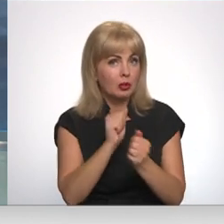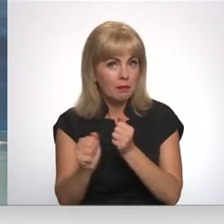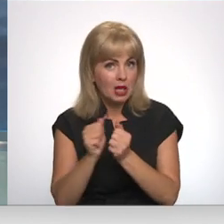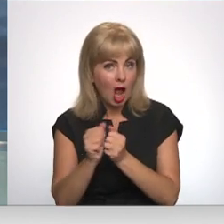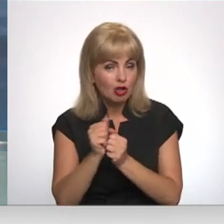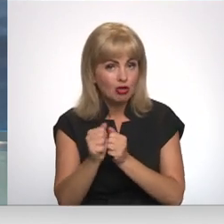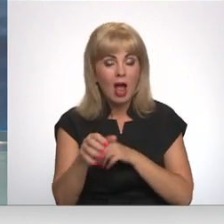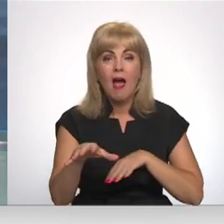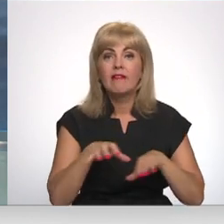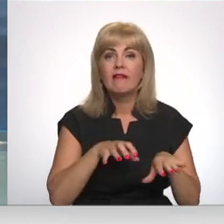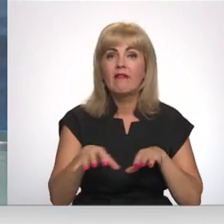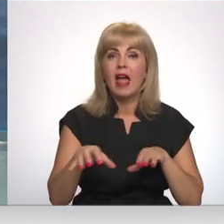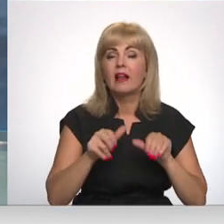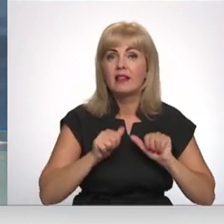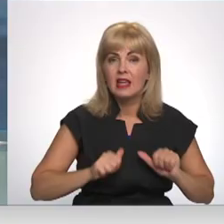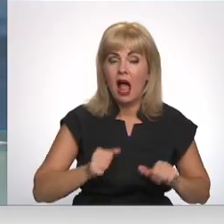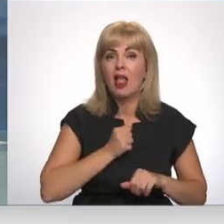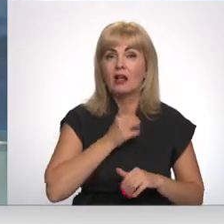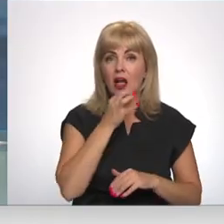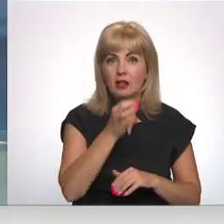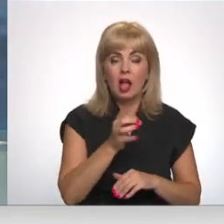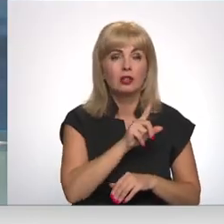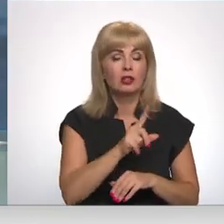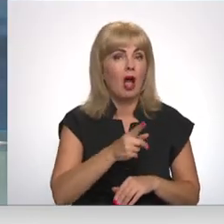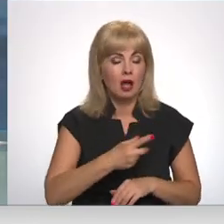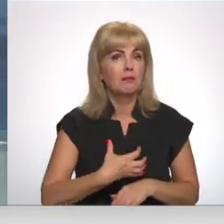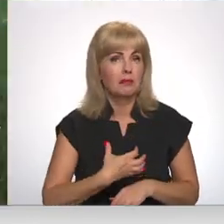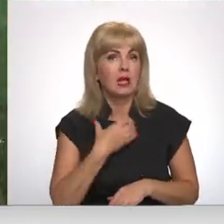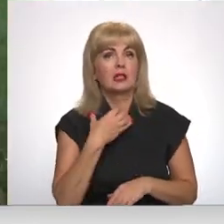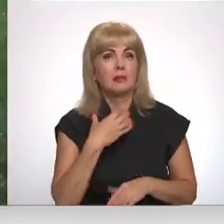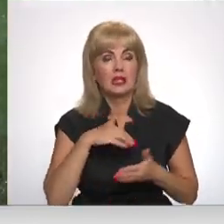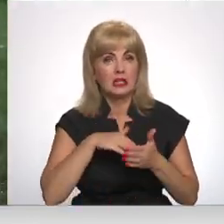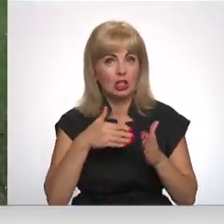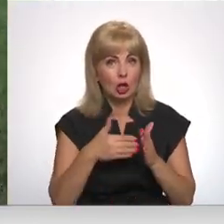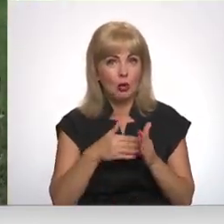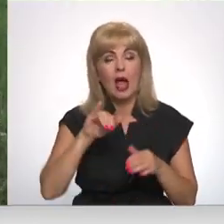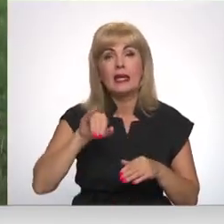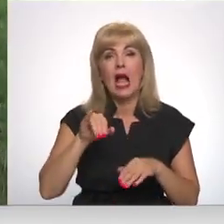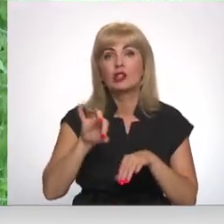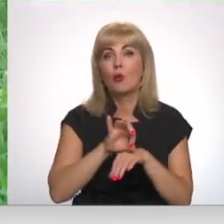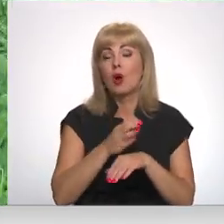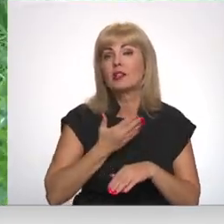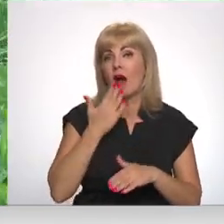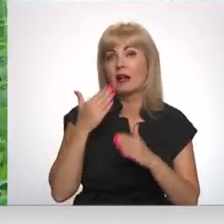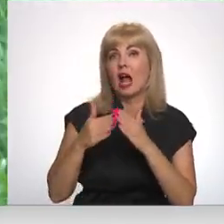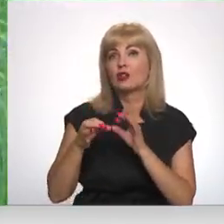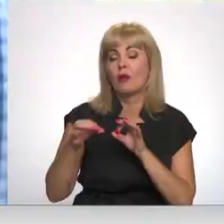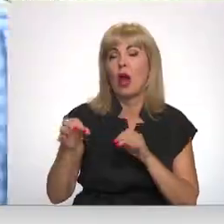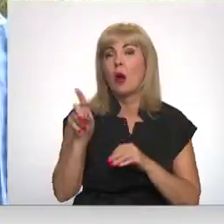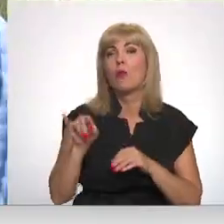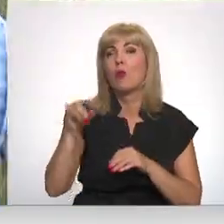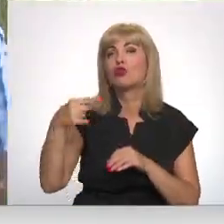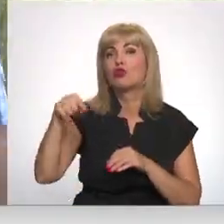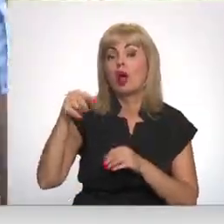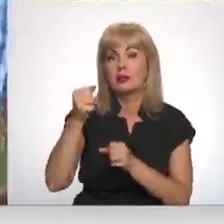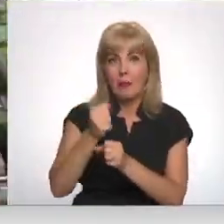dienests par situāciju Latgalē saka, tā ir dramatiska. Jāzeps ar kundzi dzīvo Rēzeknes novada Pušas pagastā.